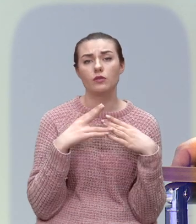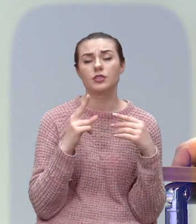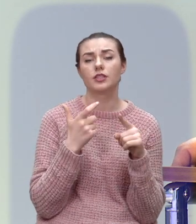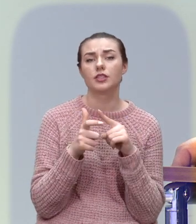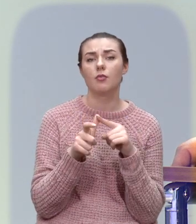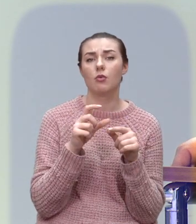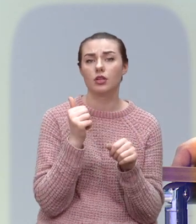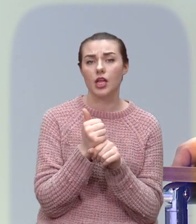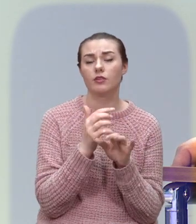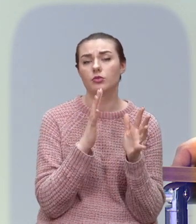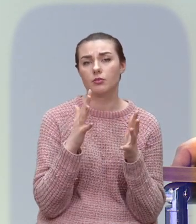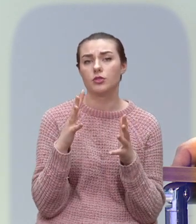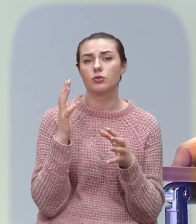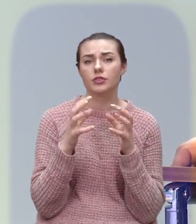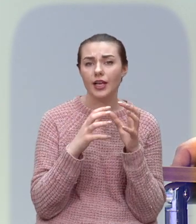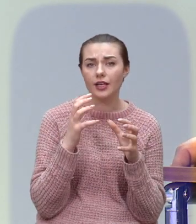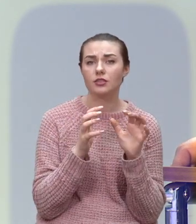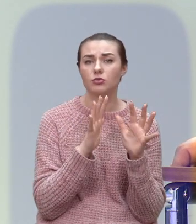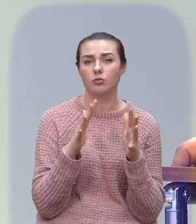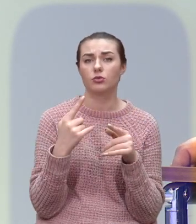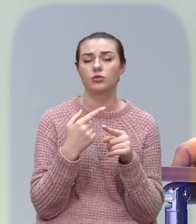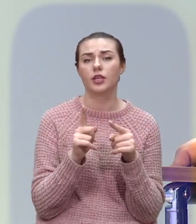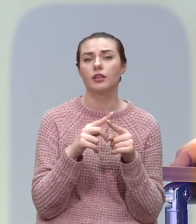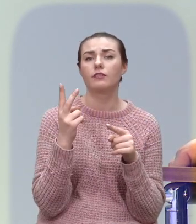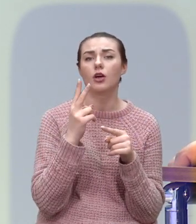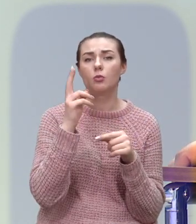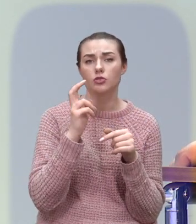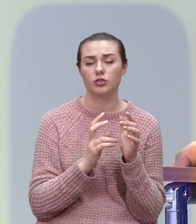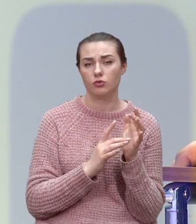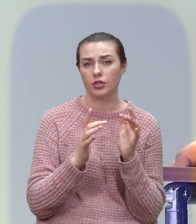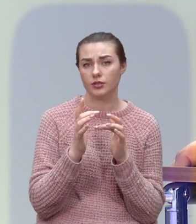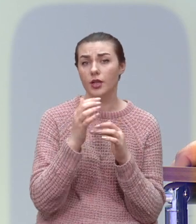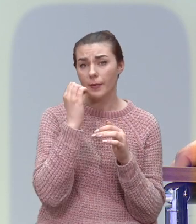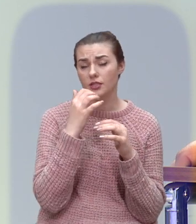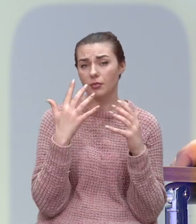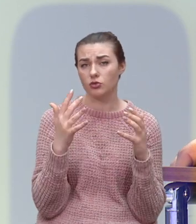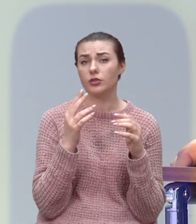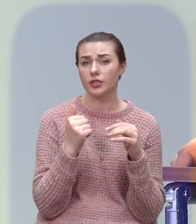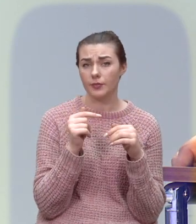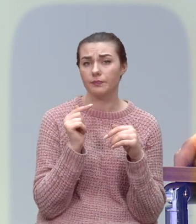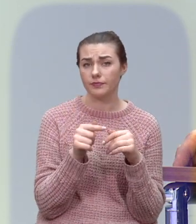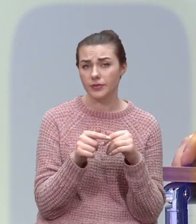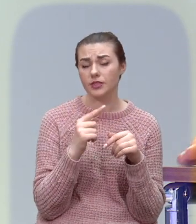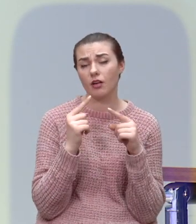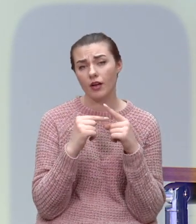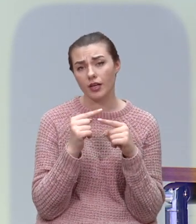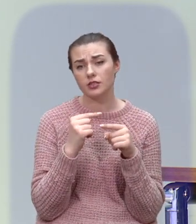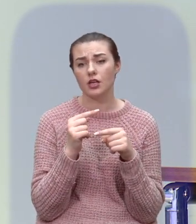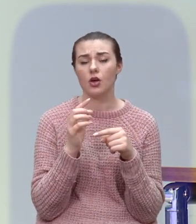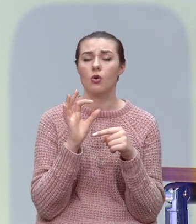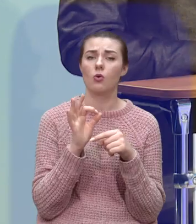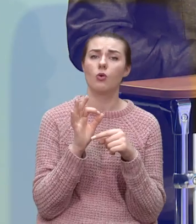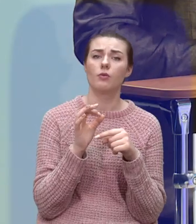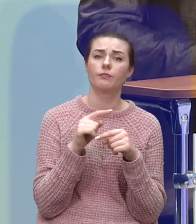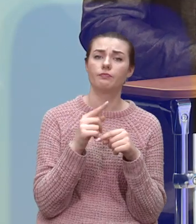приготовиться к самому главному событию вселенскому событие это второму пришествию средства спасибо большое здесь перекликаются как раз таки